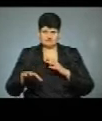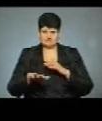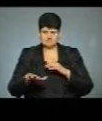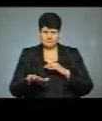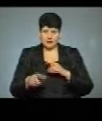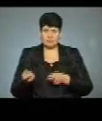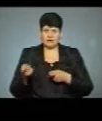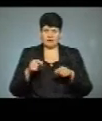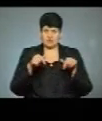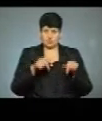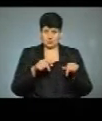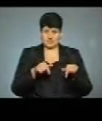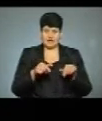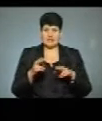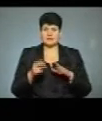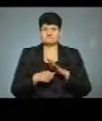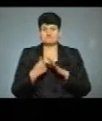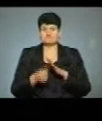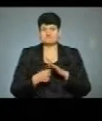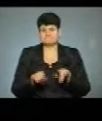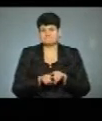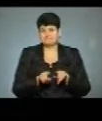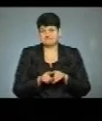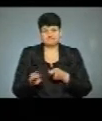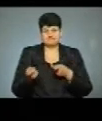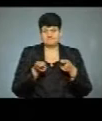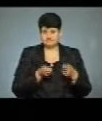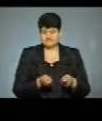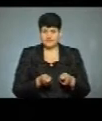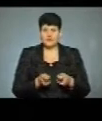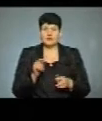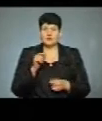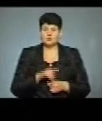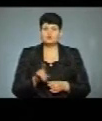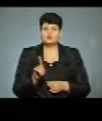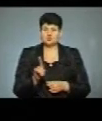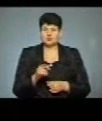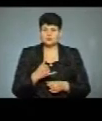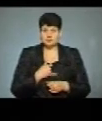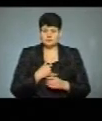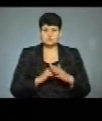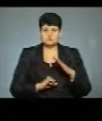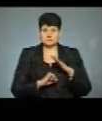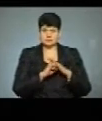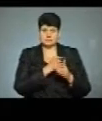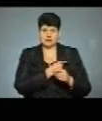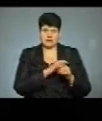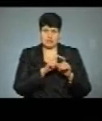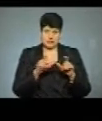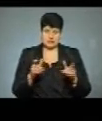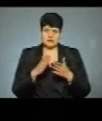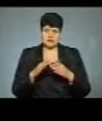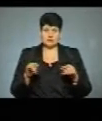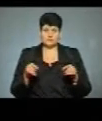привезли сюди, як без Харченка, тому що у нас на базі лікарні